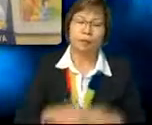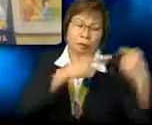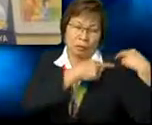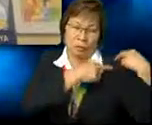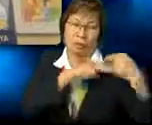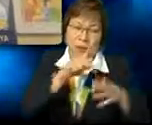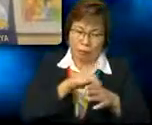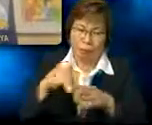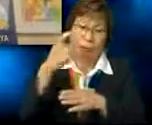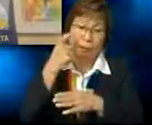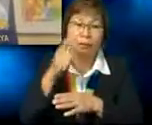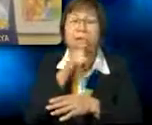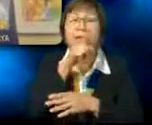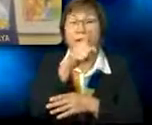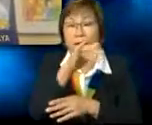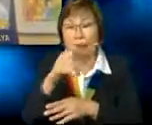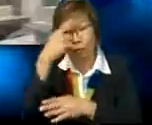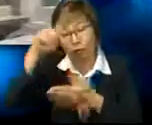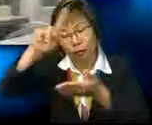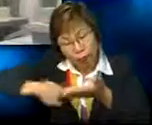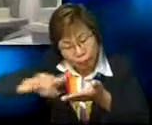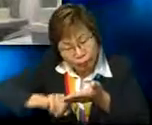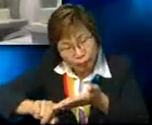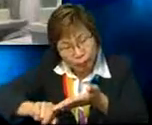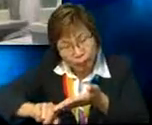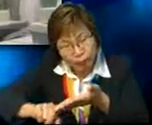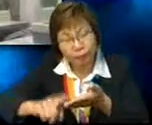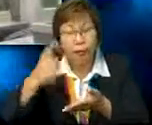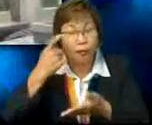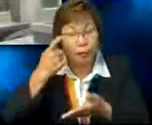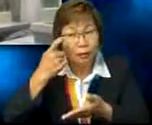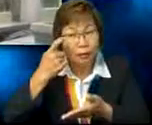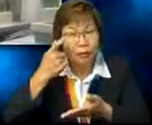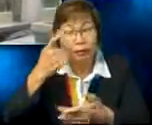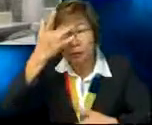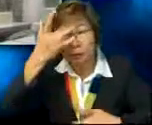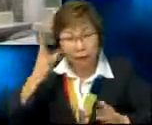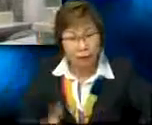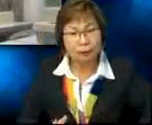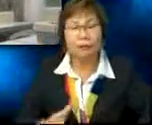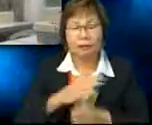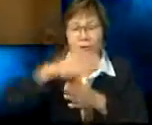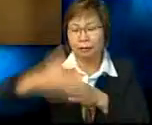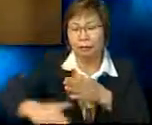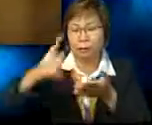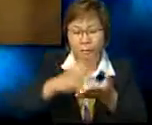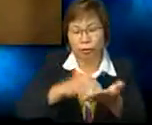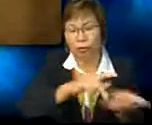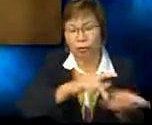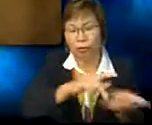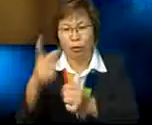Tanggungjawab sebagai pakar mata sebenarnya ialah untuk memeriksa mata pesakit yang telah dirujuk